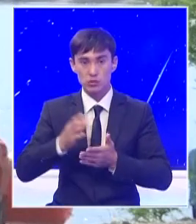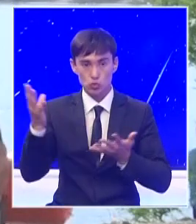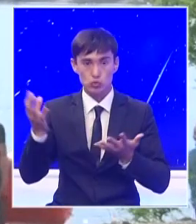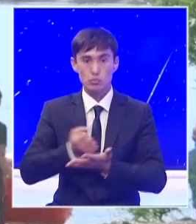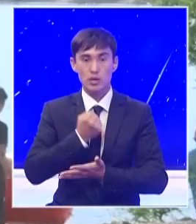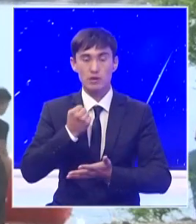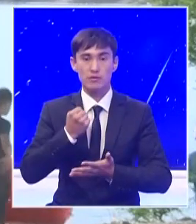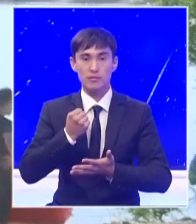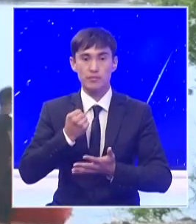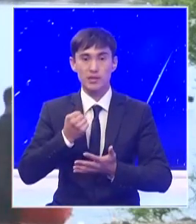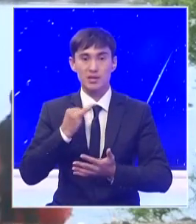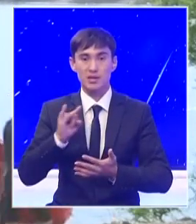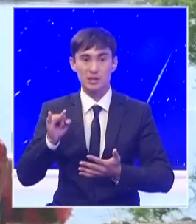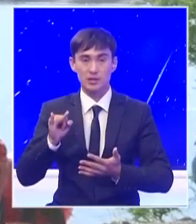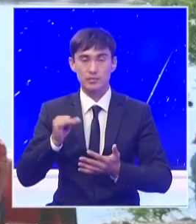успехов. И